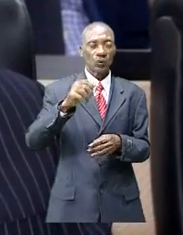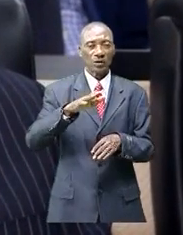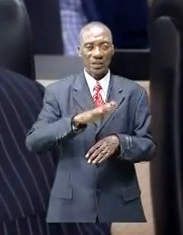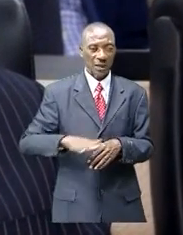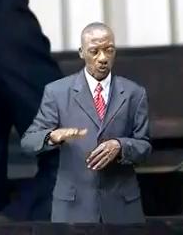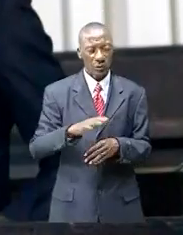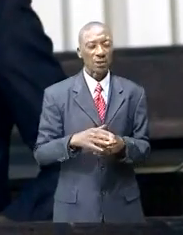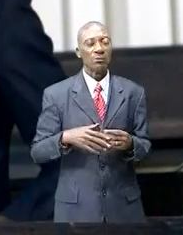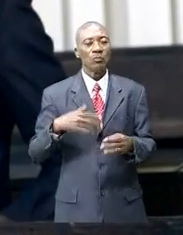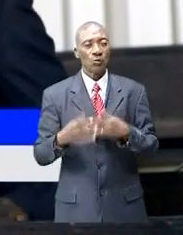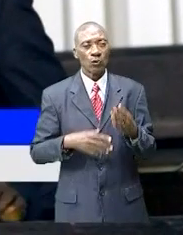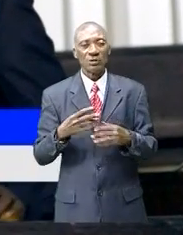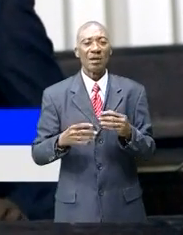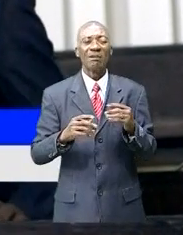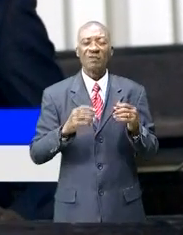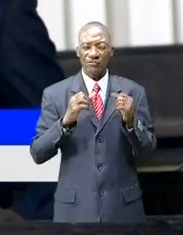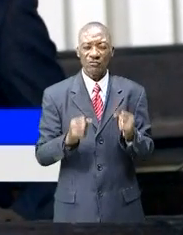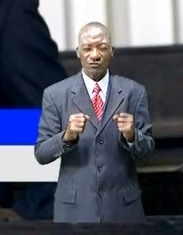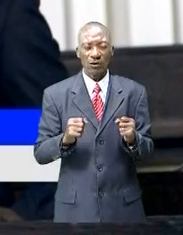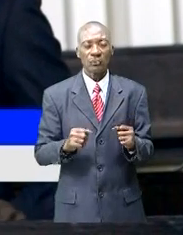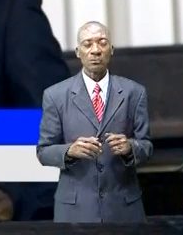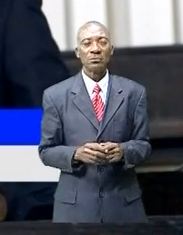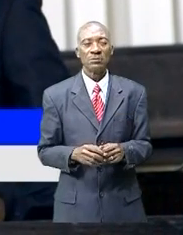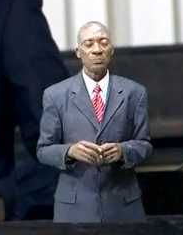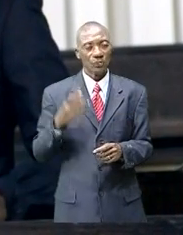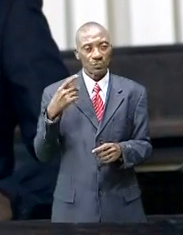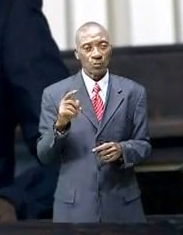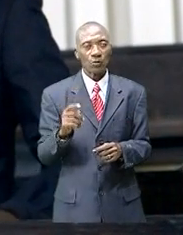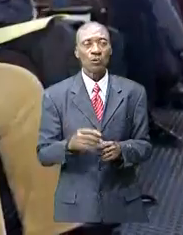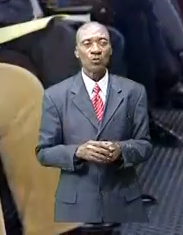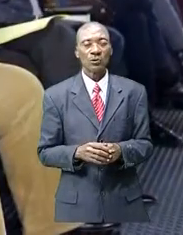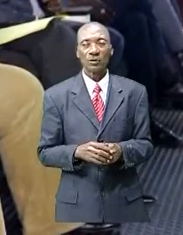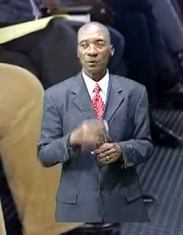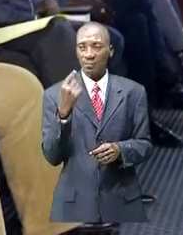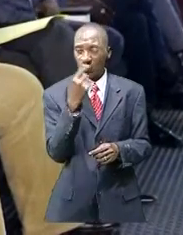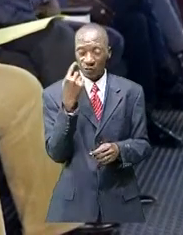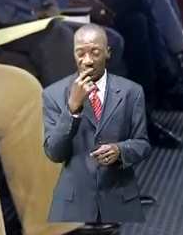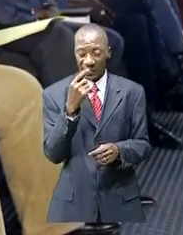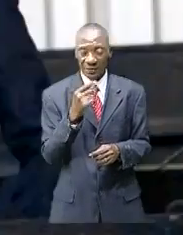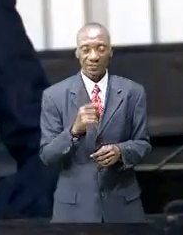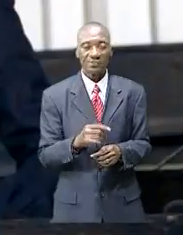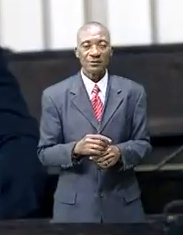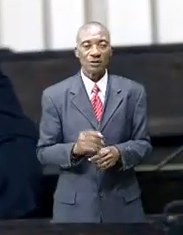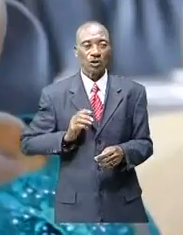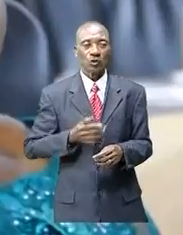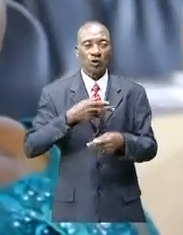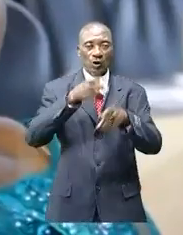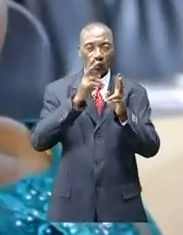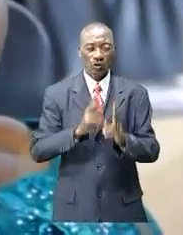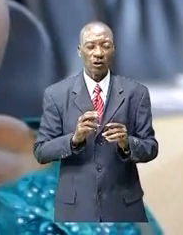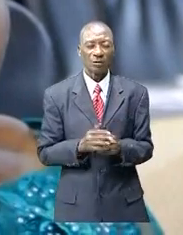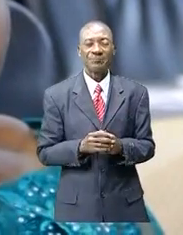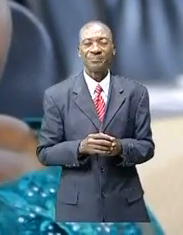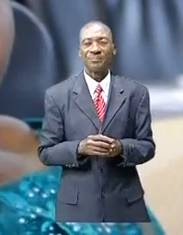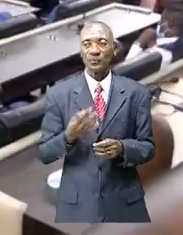même objectif, celui de relever ce grand géant mis par terre. Chacun de nous